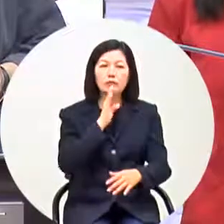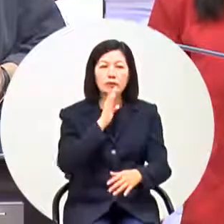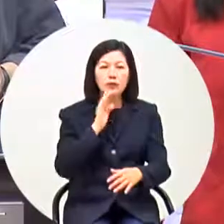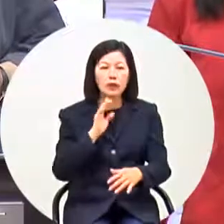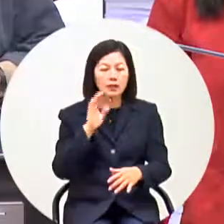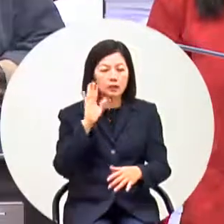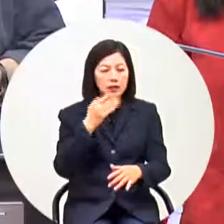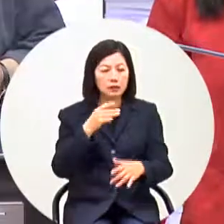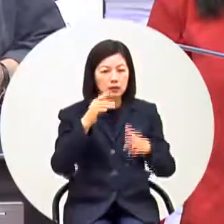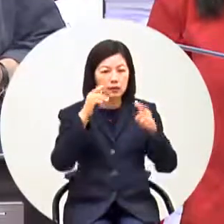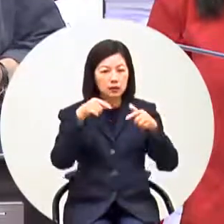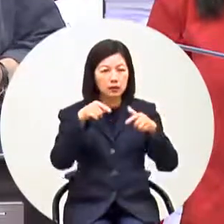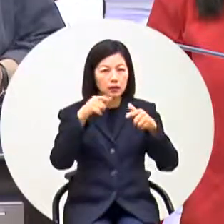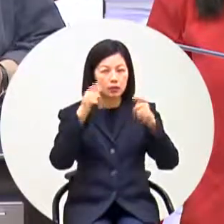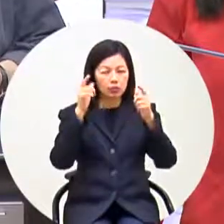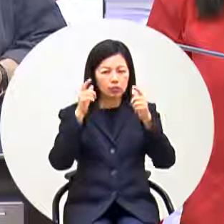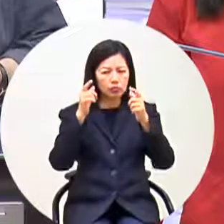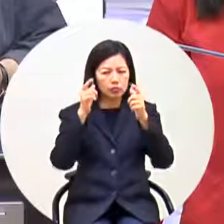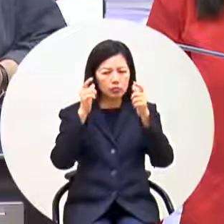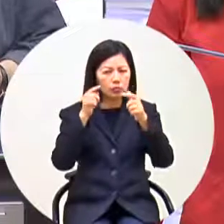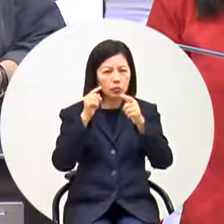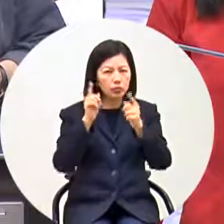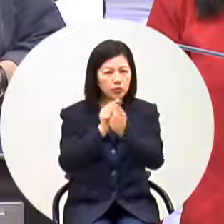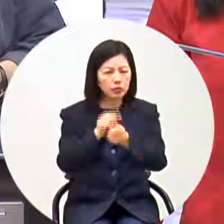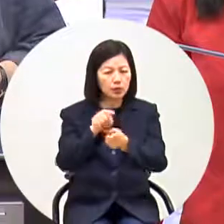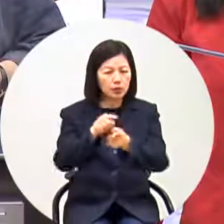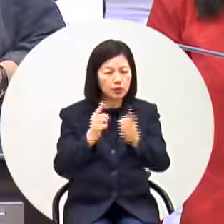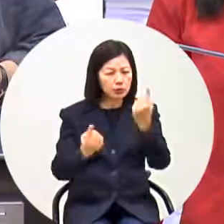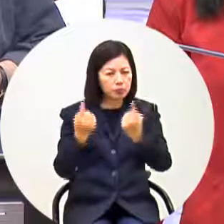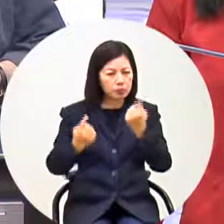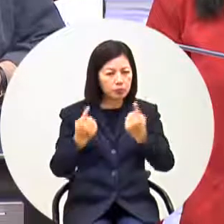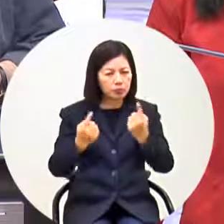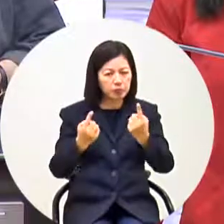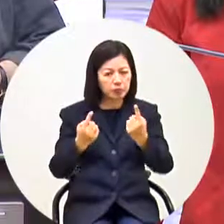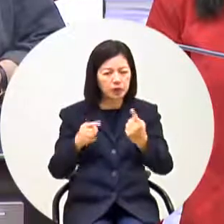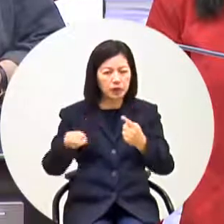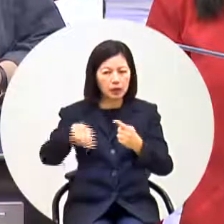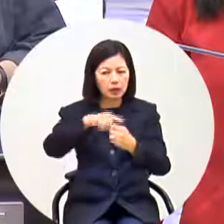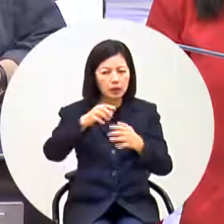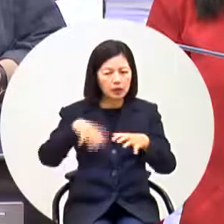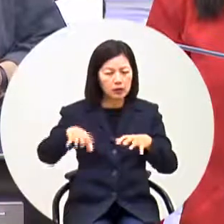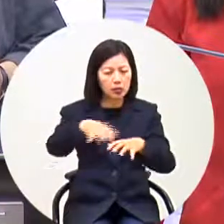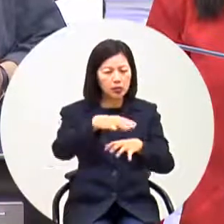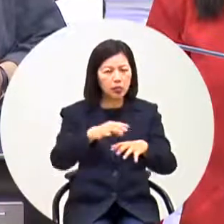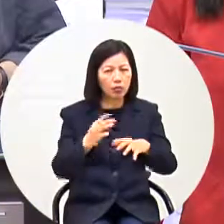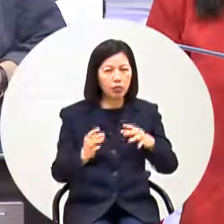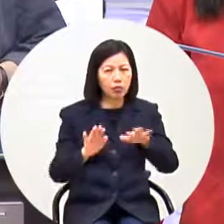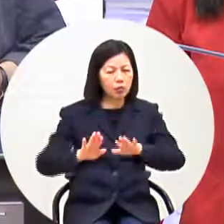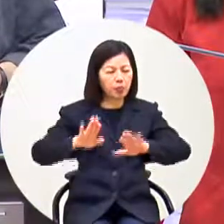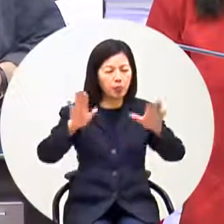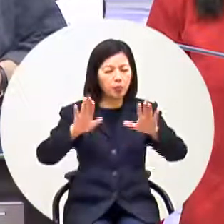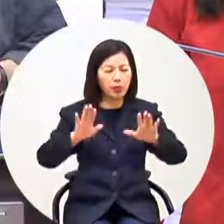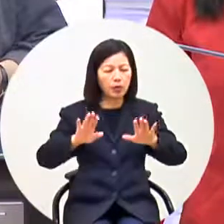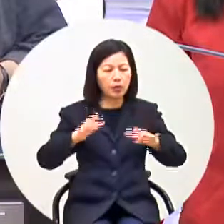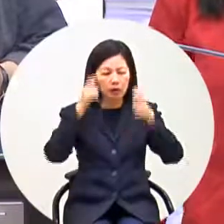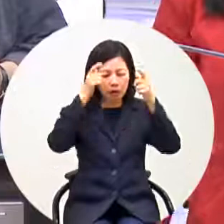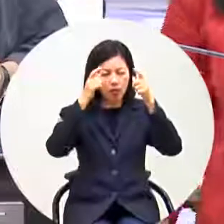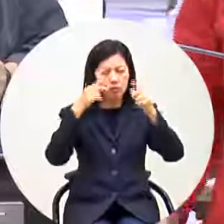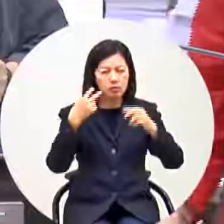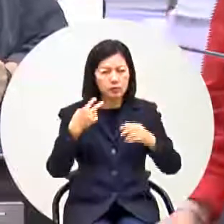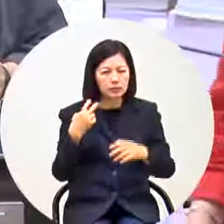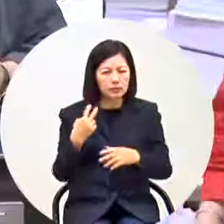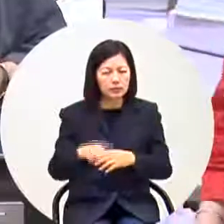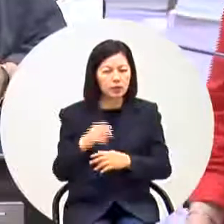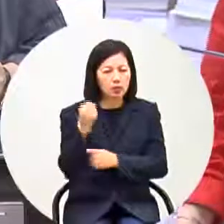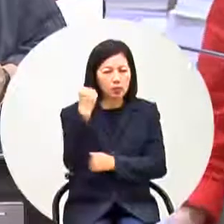个城市的发展各有不同。不过高雄市我们努力在转型，努力在提升，努力